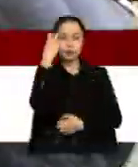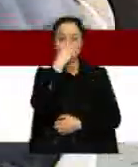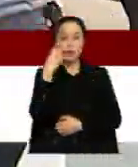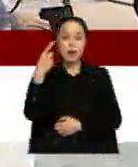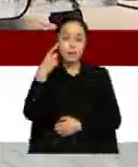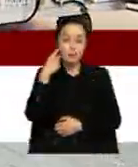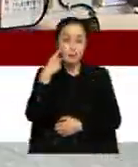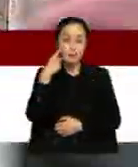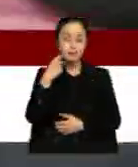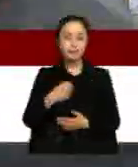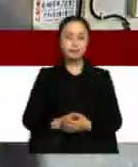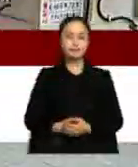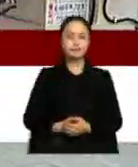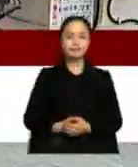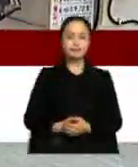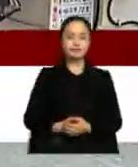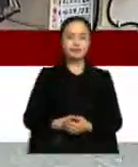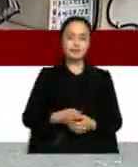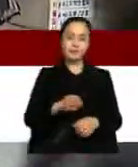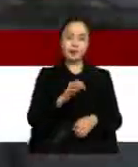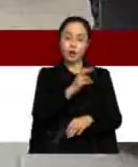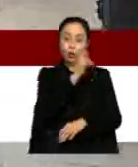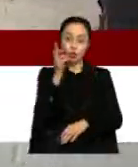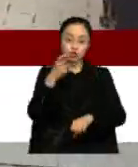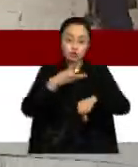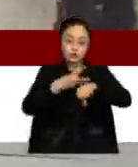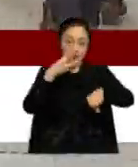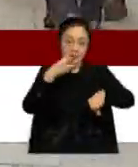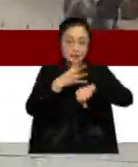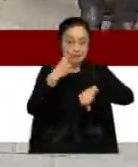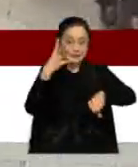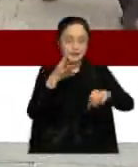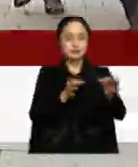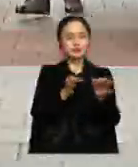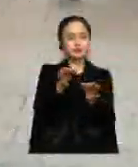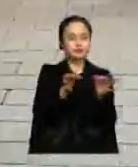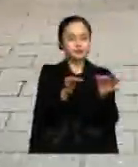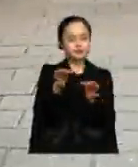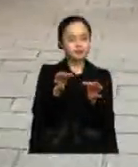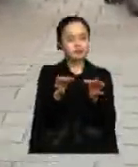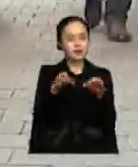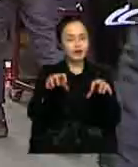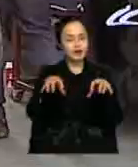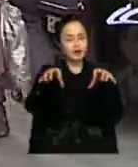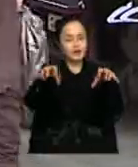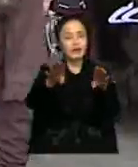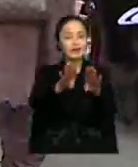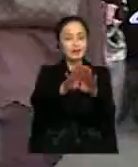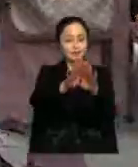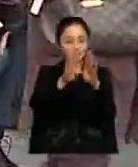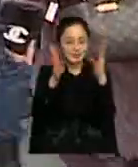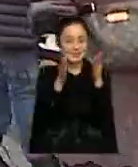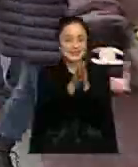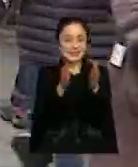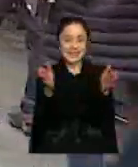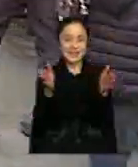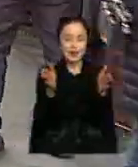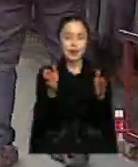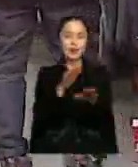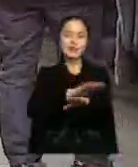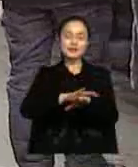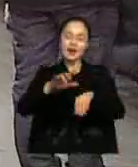맞춰 노점들이 일제히 시장 안으로 들어갑니다. 허가된 영업 시간을 준수하고 있는 겁니다. 제가 지금 나와 있는